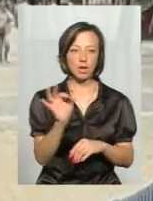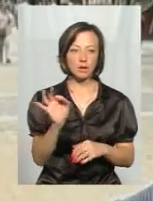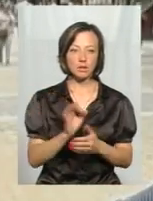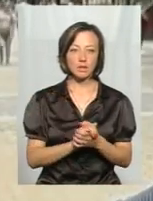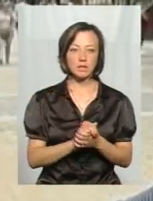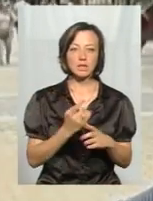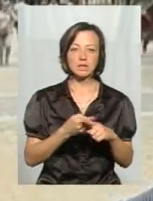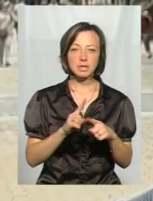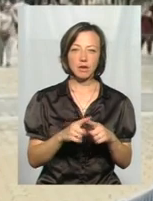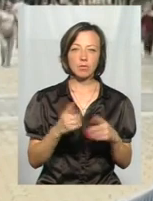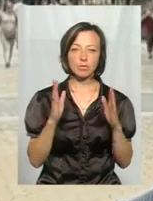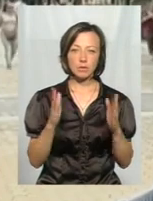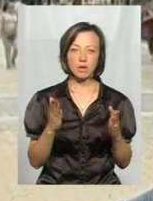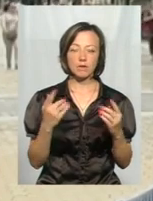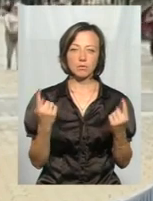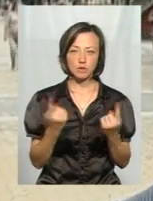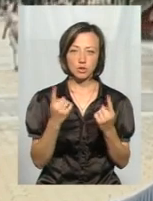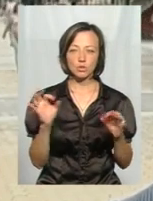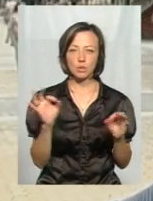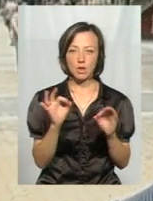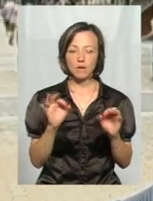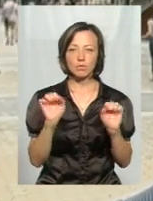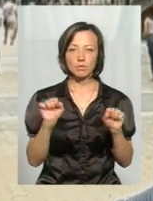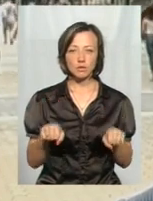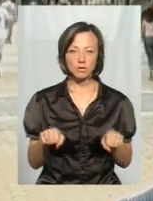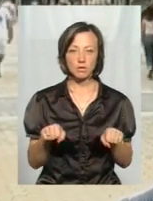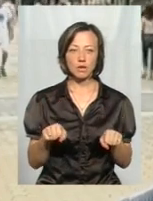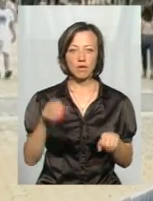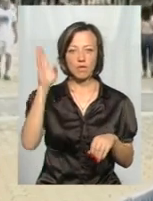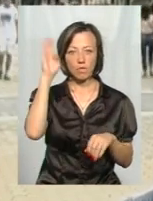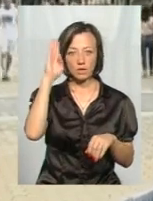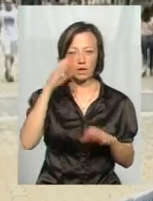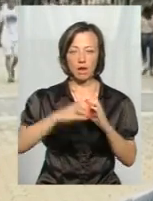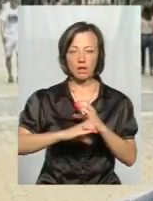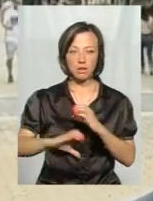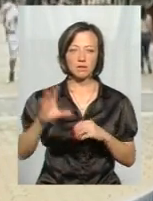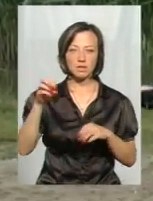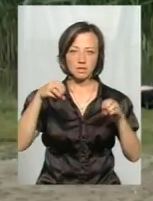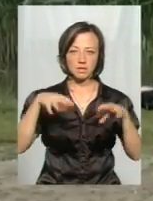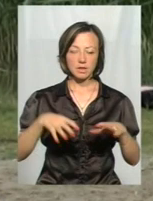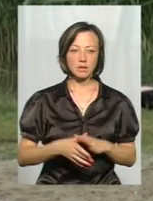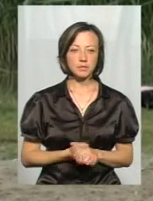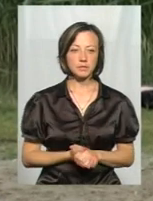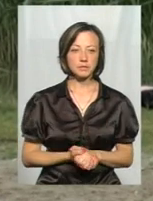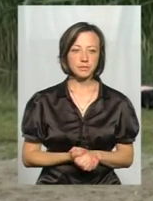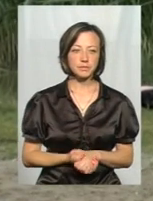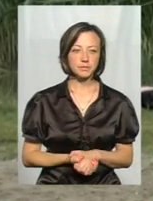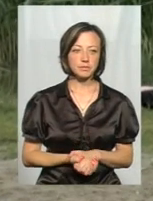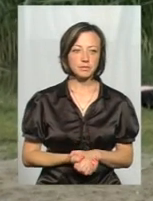Це буде стаціонарний туалет, у якому буде можливість підключення води і каналізації, і світла.